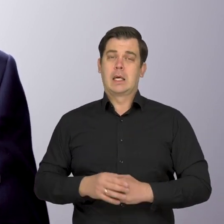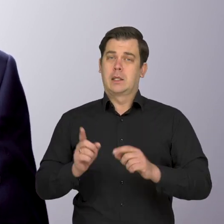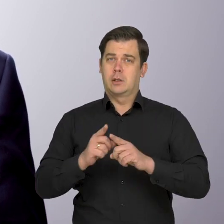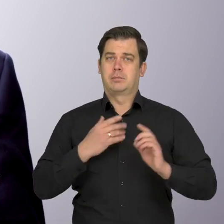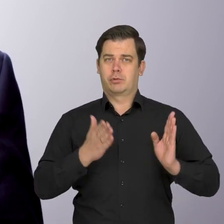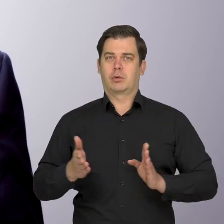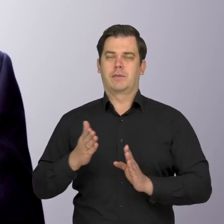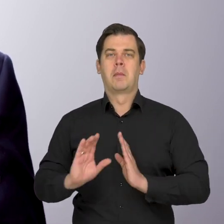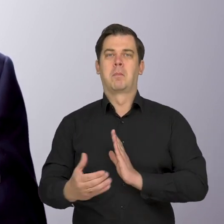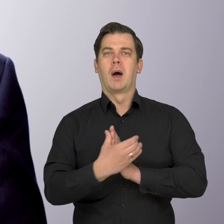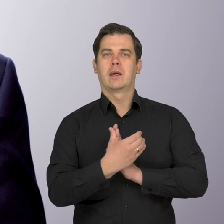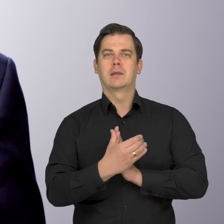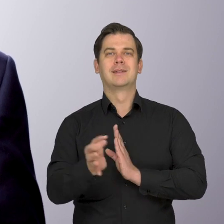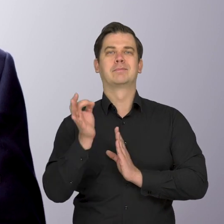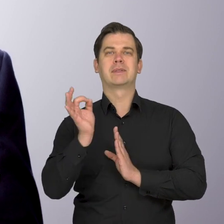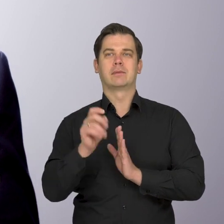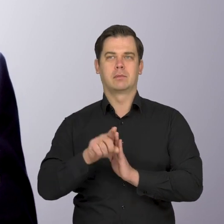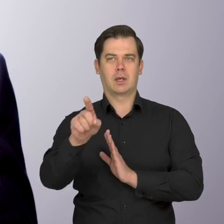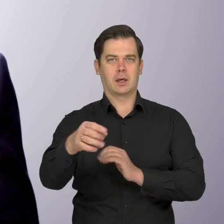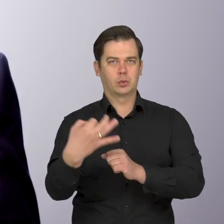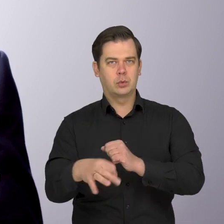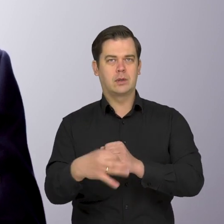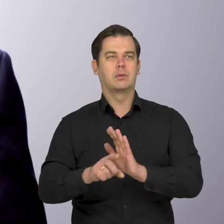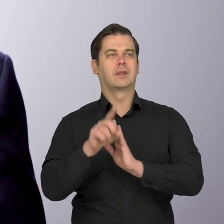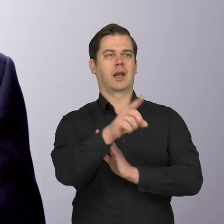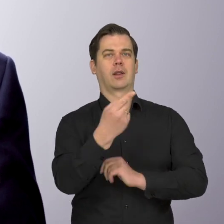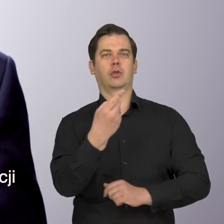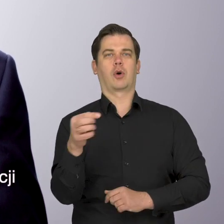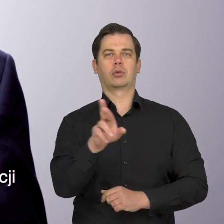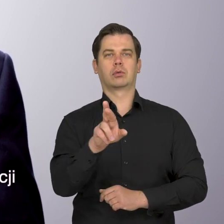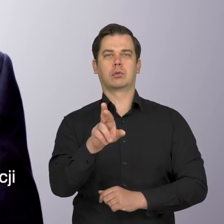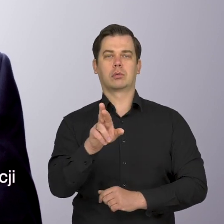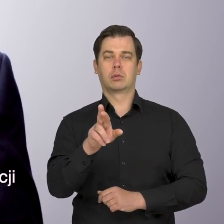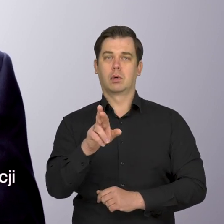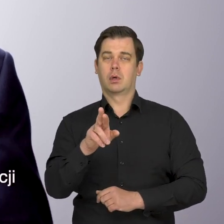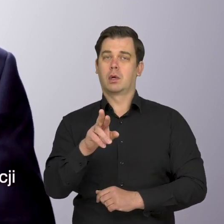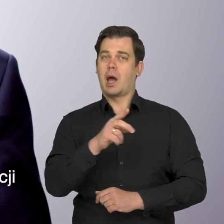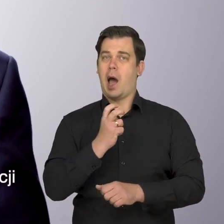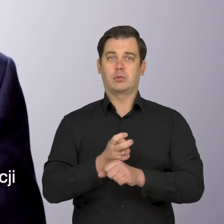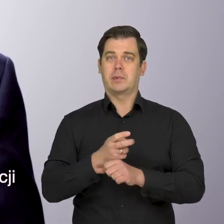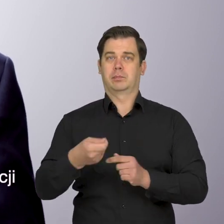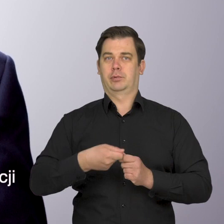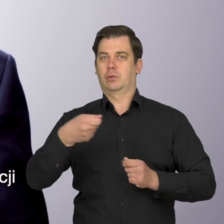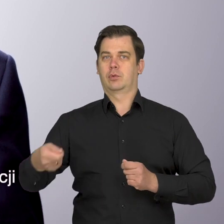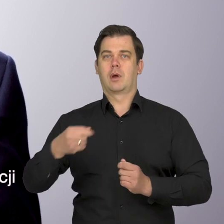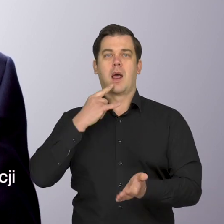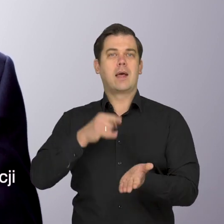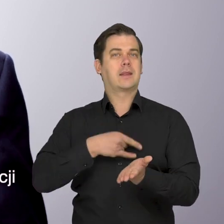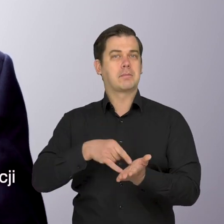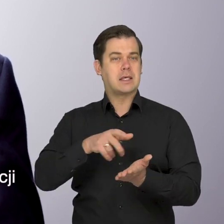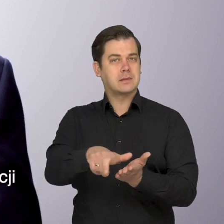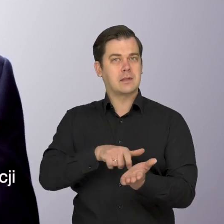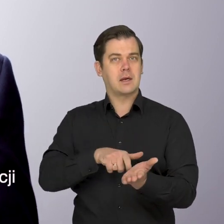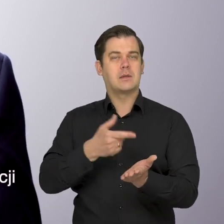Przygotowaliśmy pakiet specjalnych rozwiązań dla studentów i doktorantów. Automatycznie przedłużyliśmy ważność